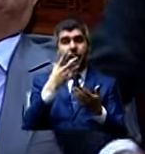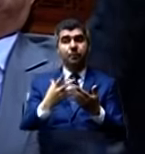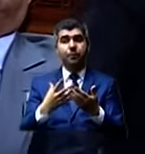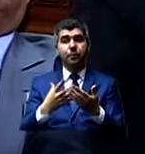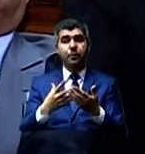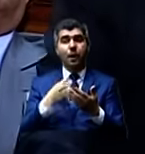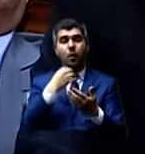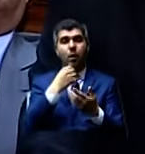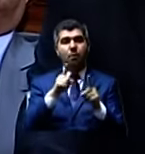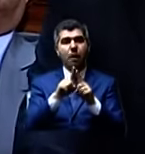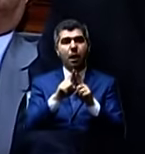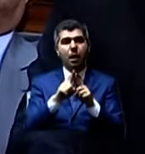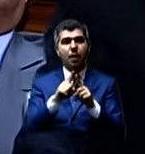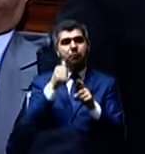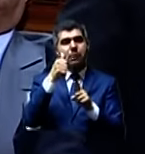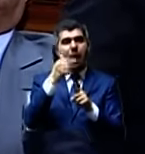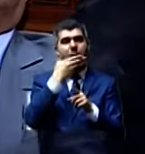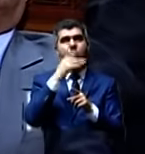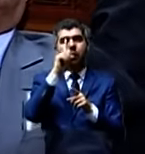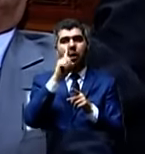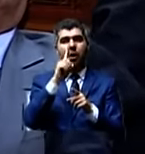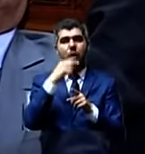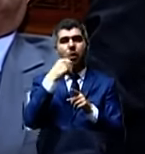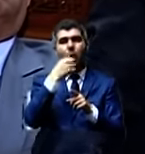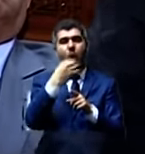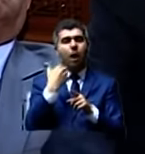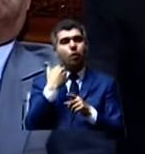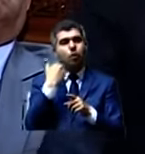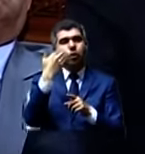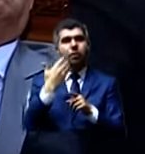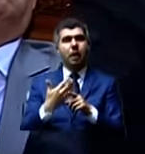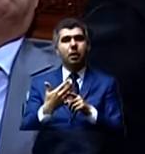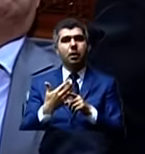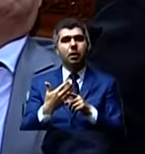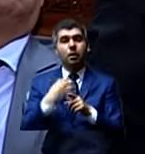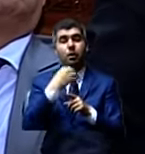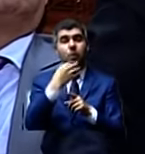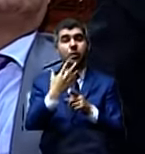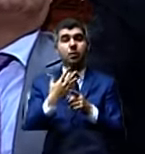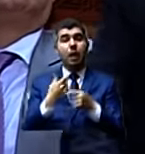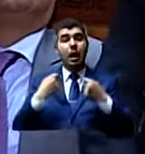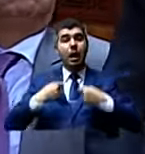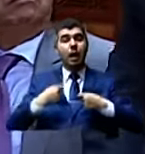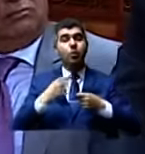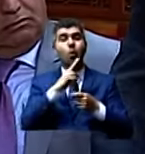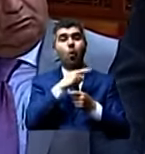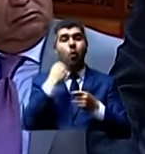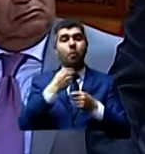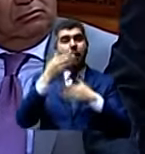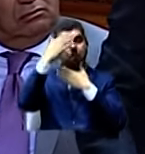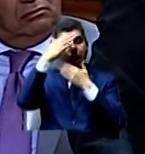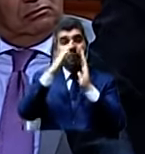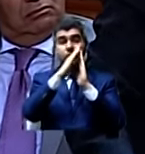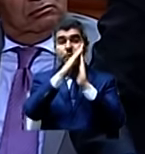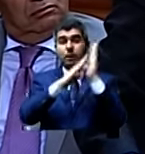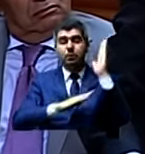الوضع عظيم. ثانيا حشوم عليك هاد السي المحراج، عيب عليك تقول على رئيس حكومه ديال المملكه